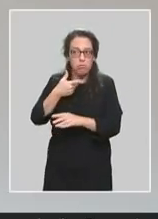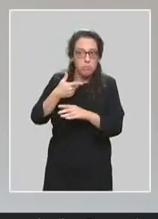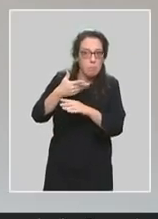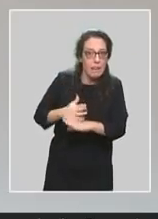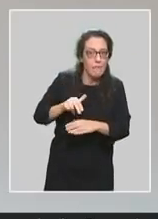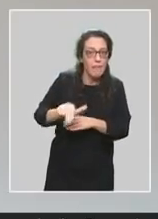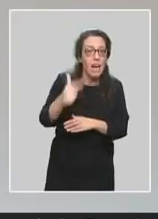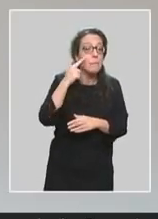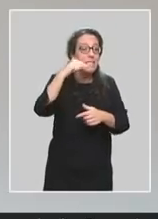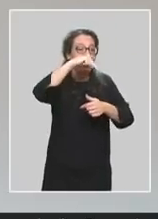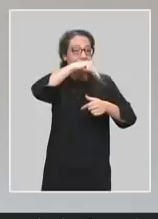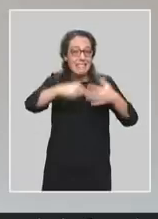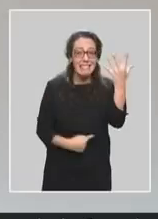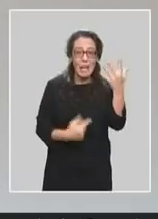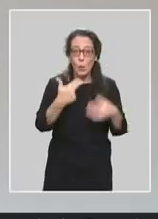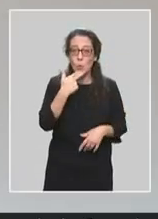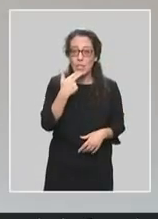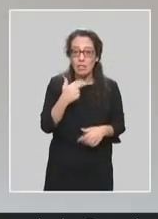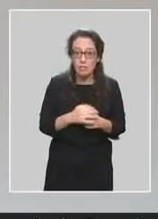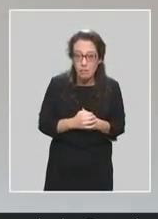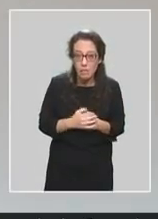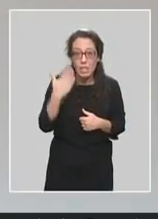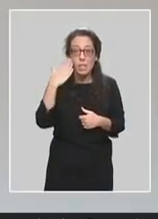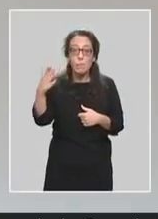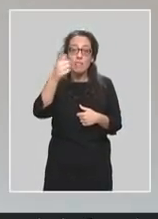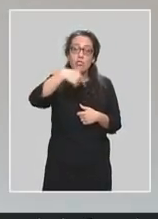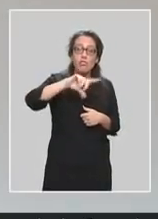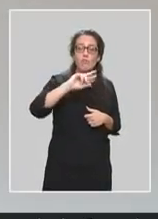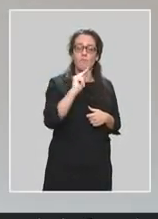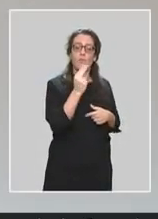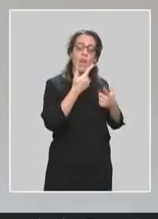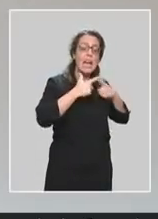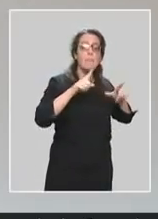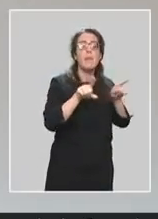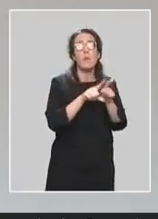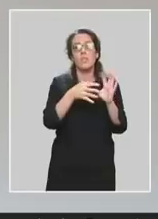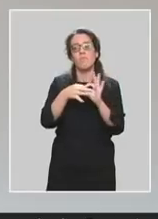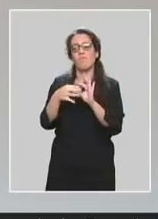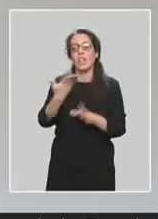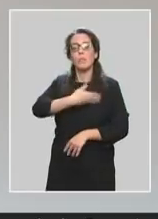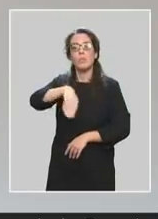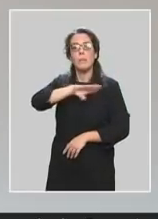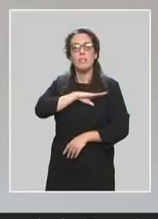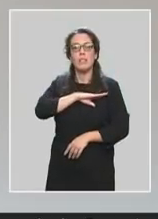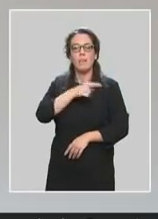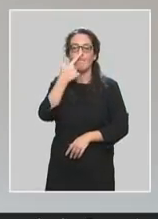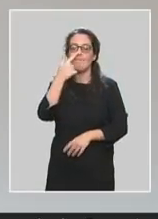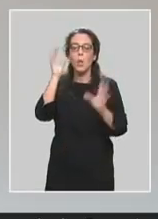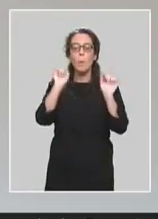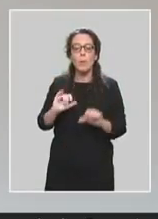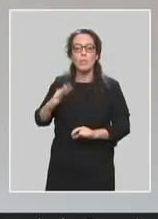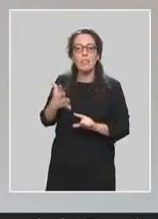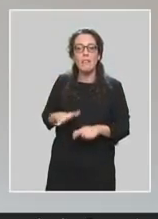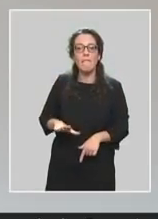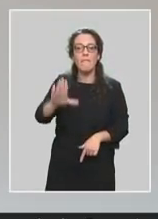mobiliser tous ces outils, si nous agissons en liberté et en responsabilité, nous pouvons réussir à franchir cette